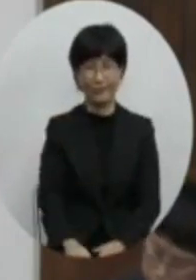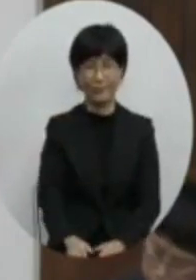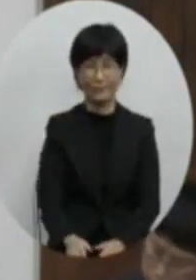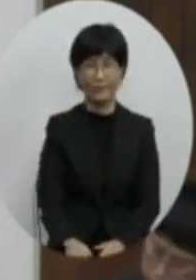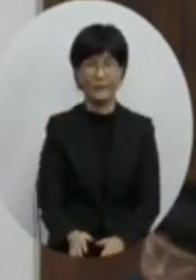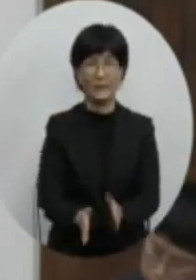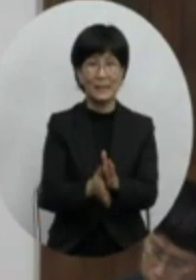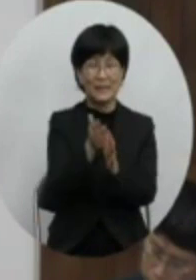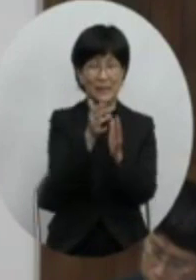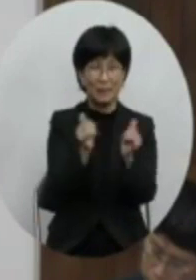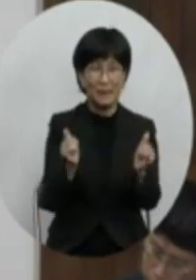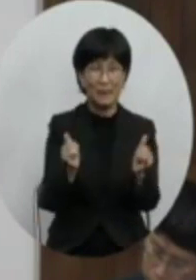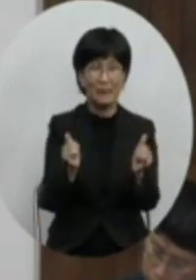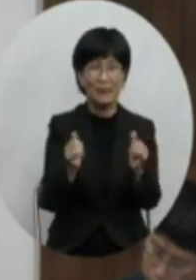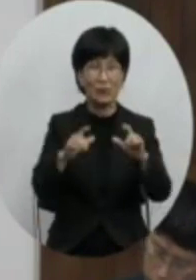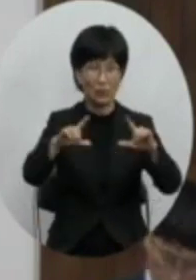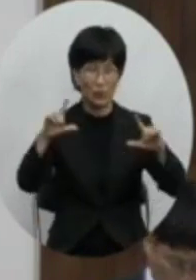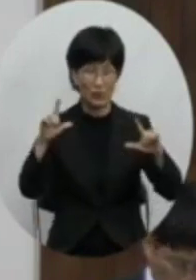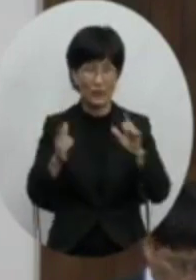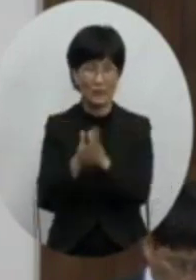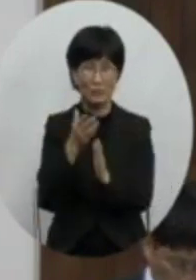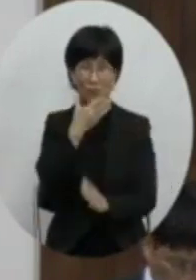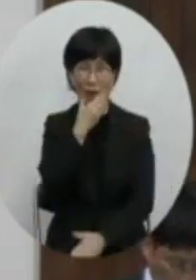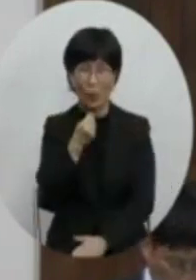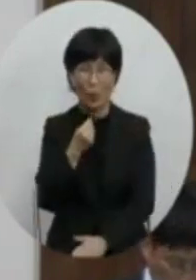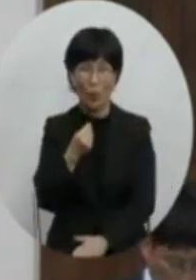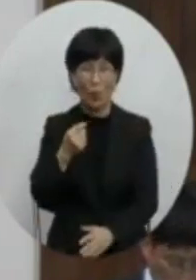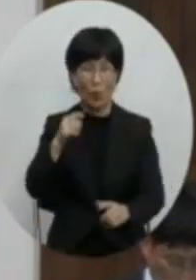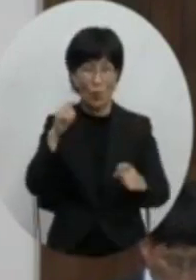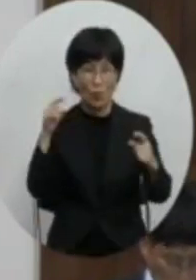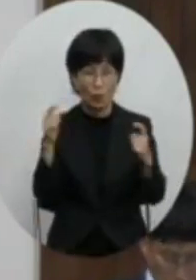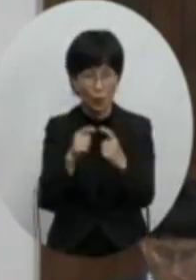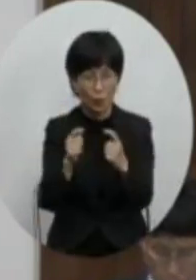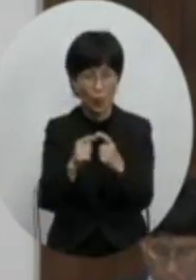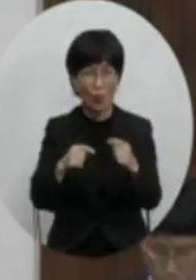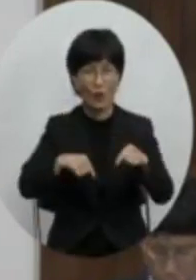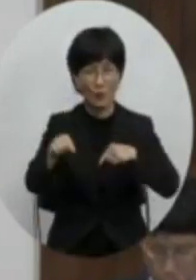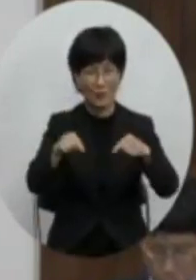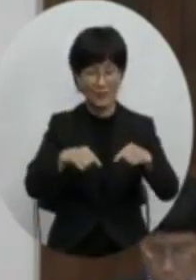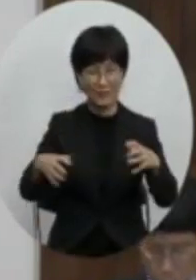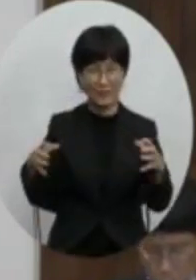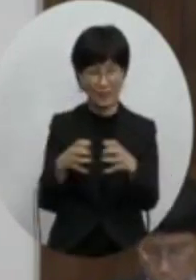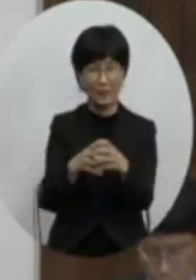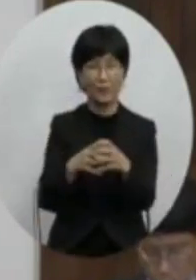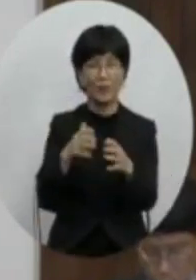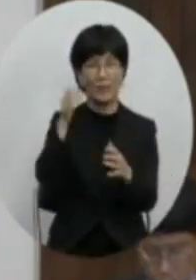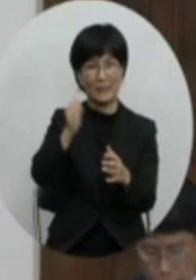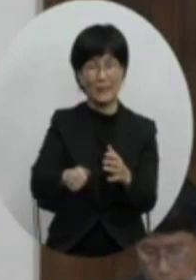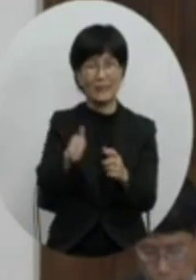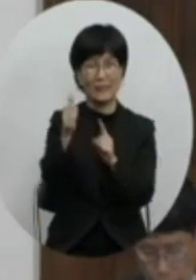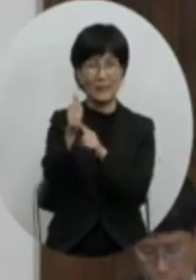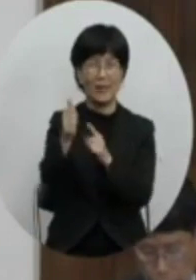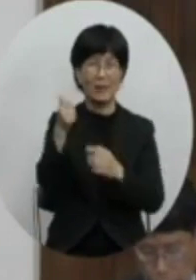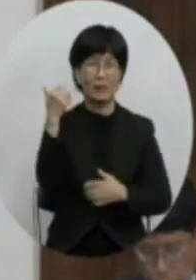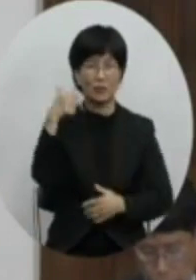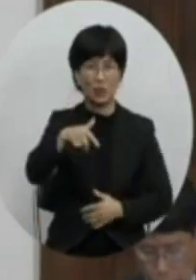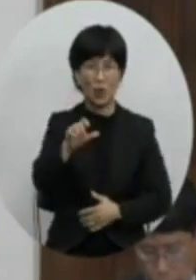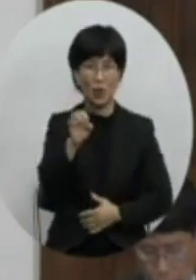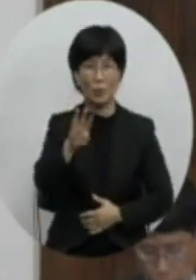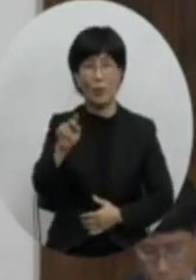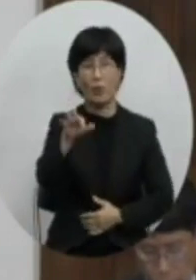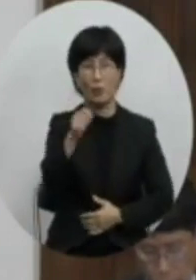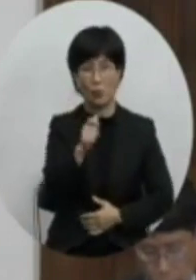시민주인, 시민행복, 소통과 협치의 여주시의회 의장 정병관입니다.